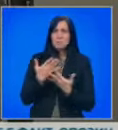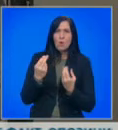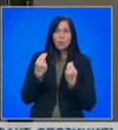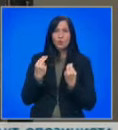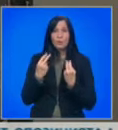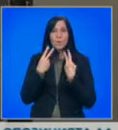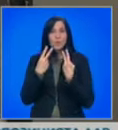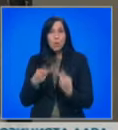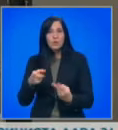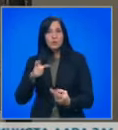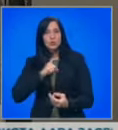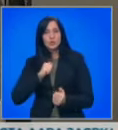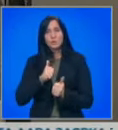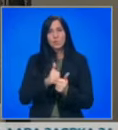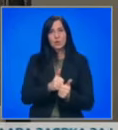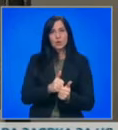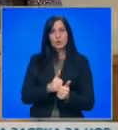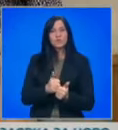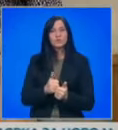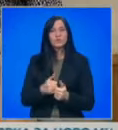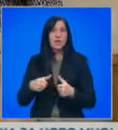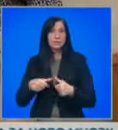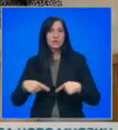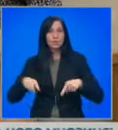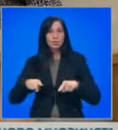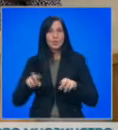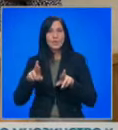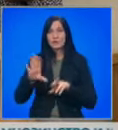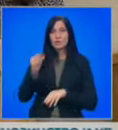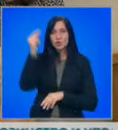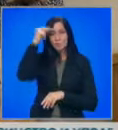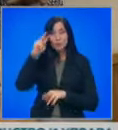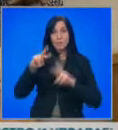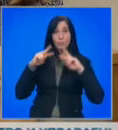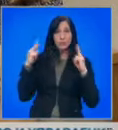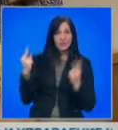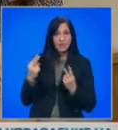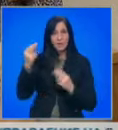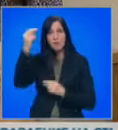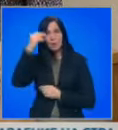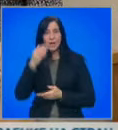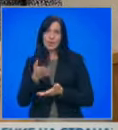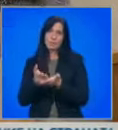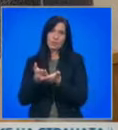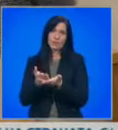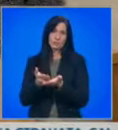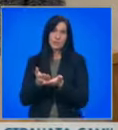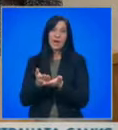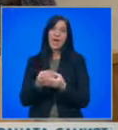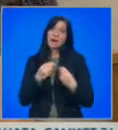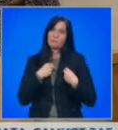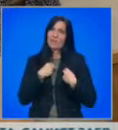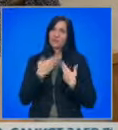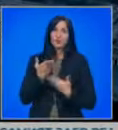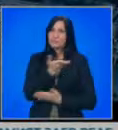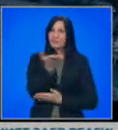добро публично-частно партньорство с Лигна Студио. Надяваме се всички българи по света и в България да ни подкрепят. Разчитаме